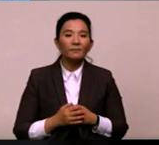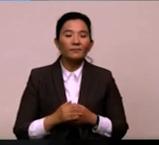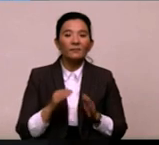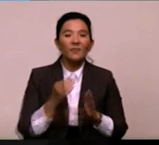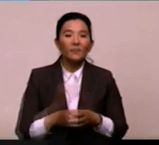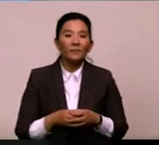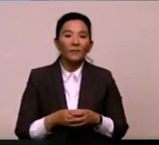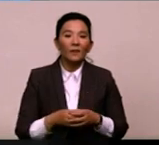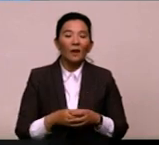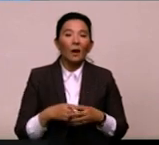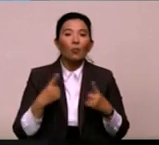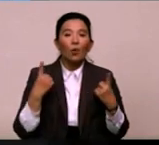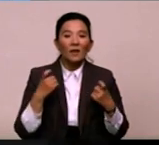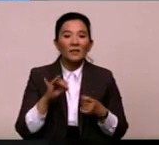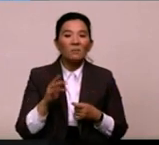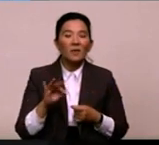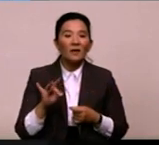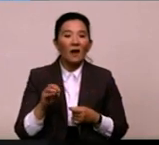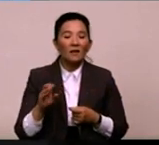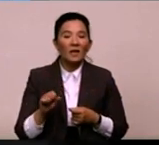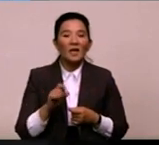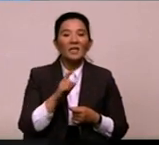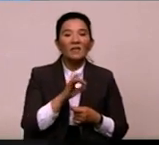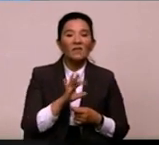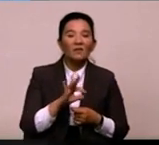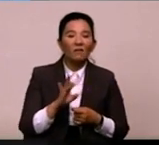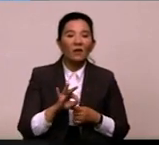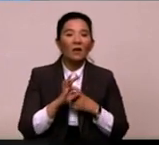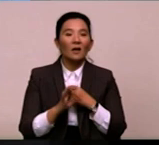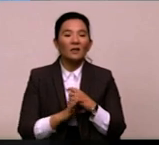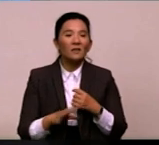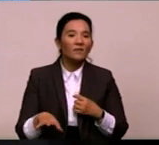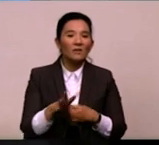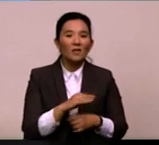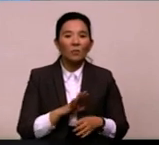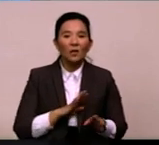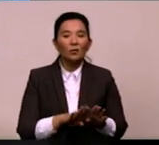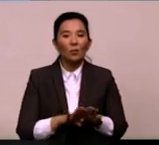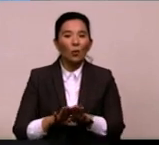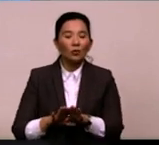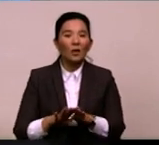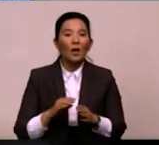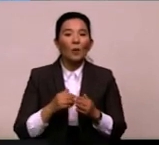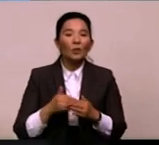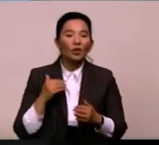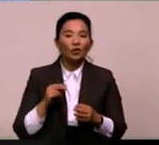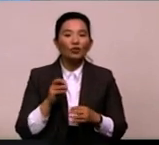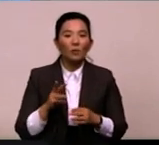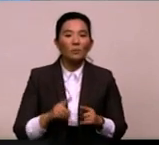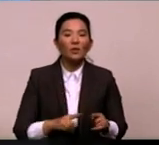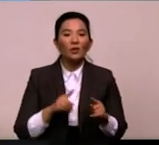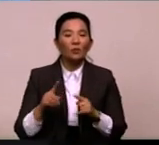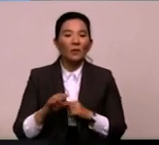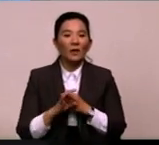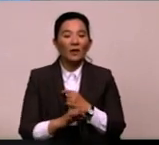Системы управления Бухарского эмирата, Хивинского ханства, Коканского ханства были схожими. Давайте, прежде чем перейдем к